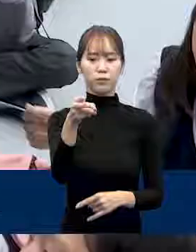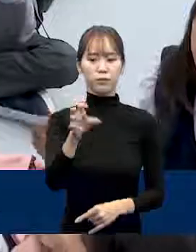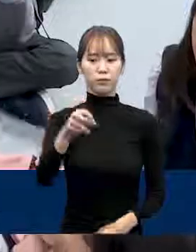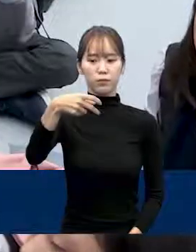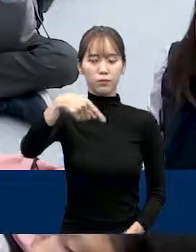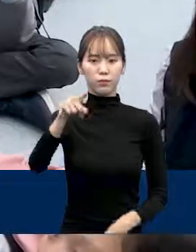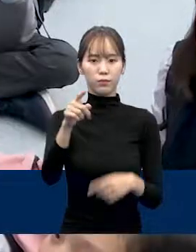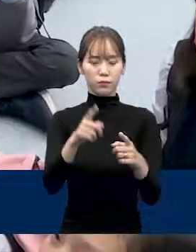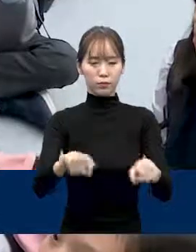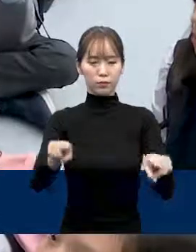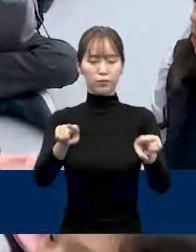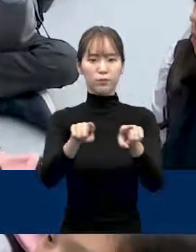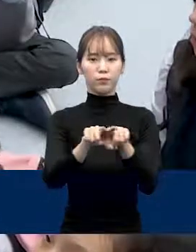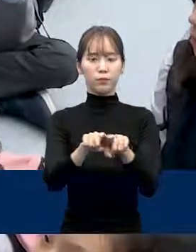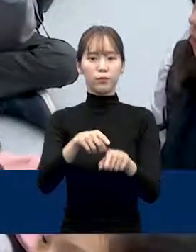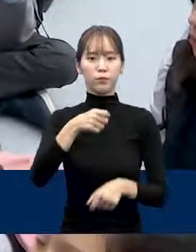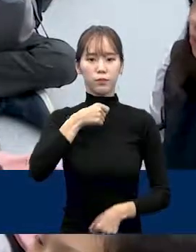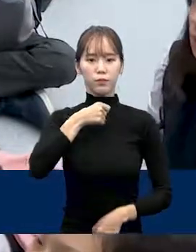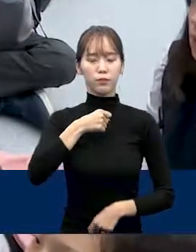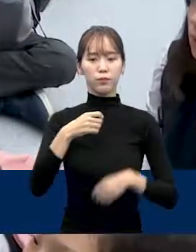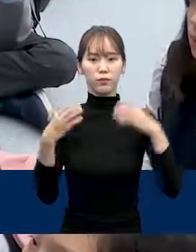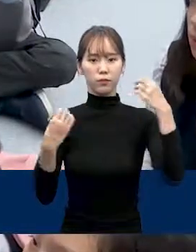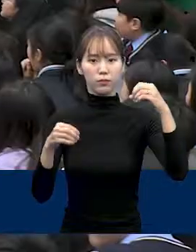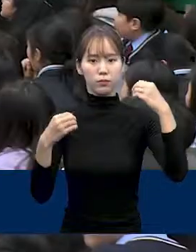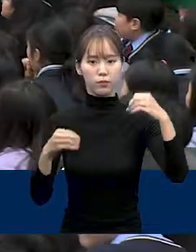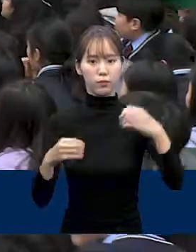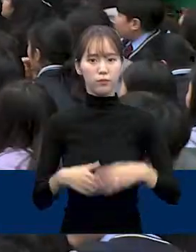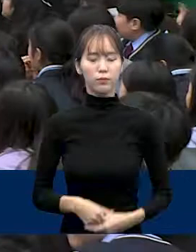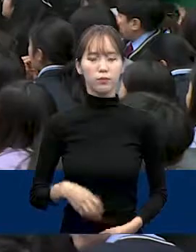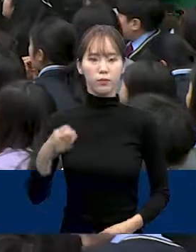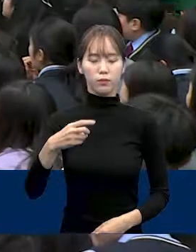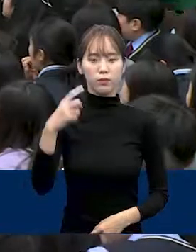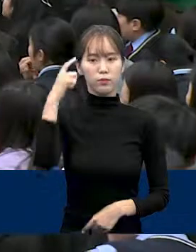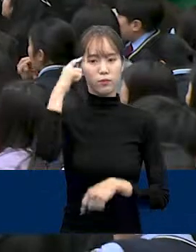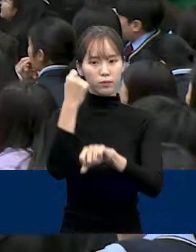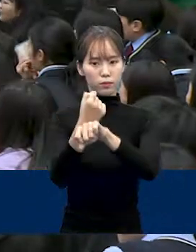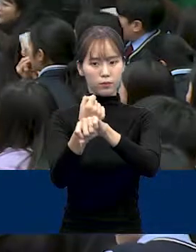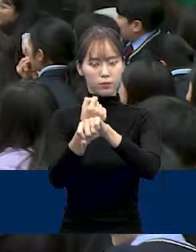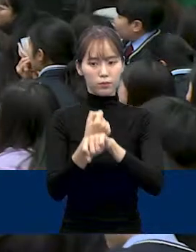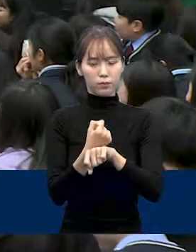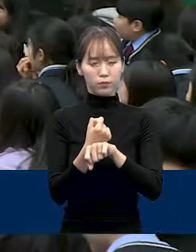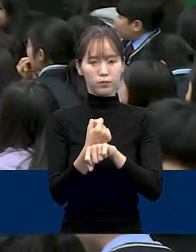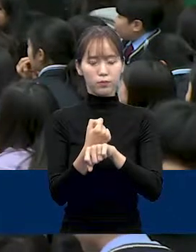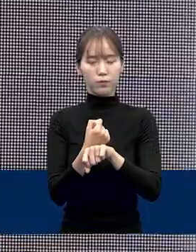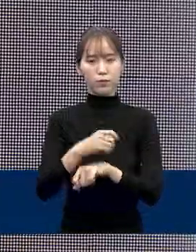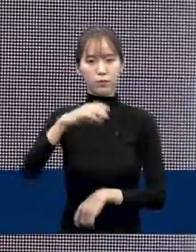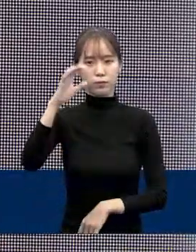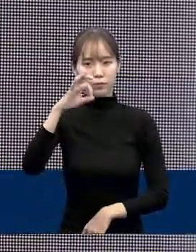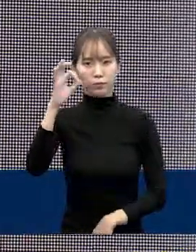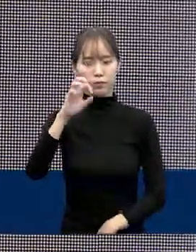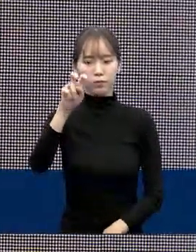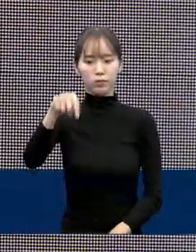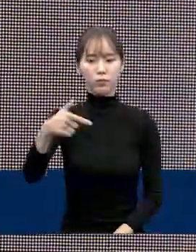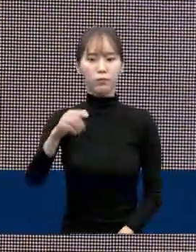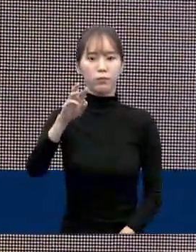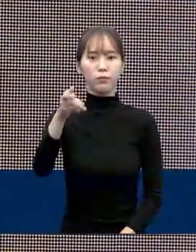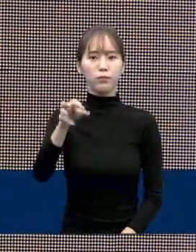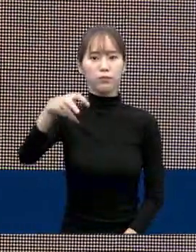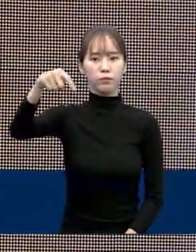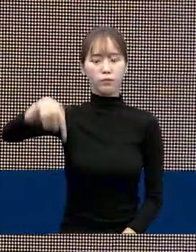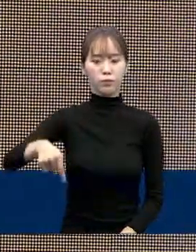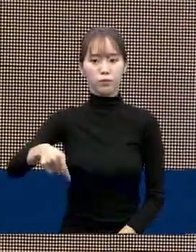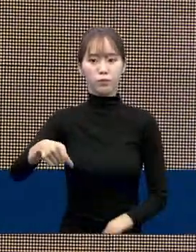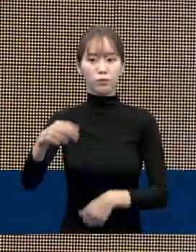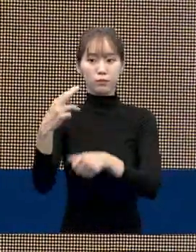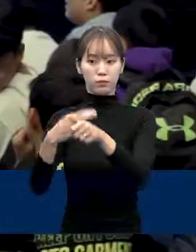함께하는 토크콘서트 가 진행됐고 11 오후에는 과학 탐험과 문경수 씨가 잃어버린 호기심을 찾아서 를